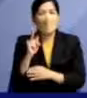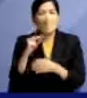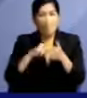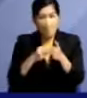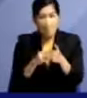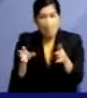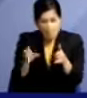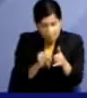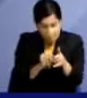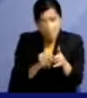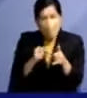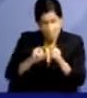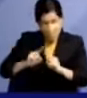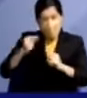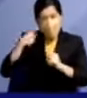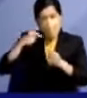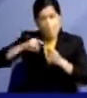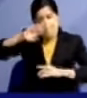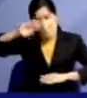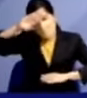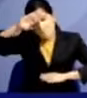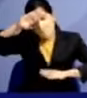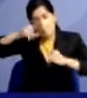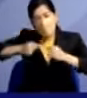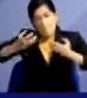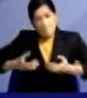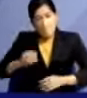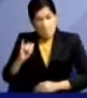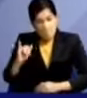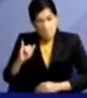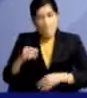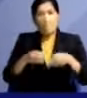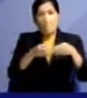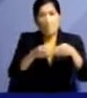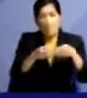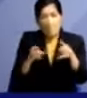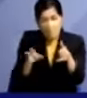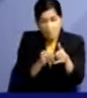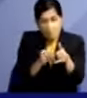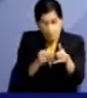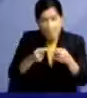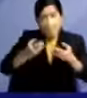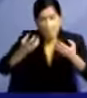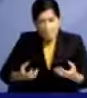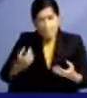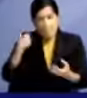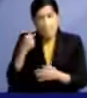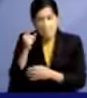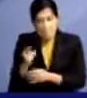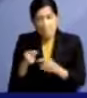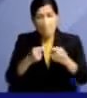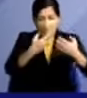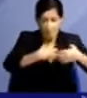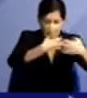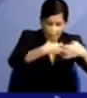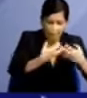ติดเชื้อแต่ว่าไม่แสดงอาการนะฮะแล้วก็กลุ่มที่แสดงอาการแบบรุนแรงเนี่ยก็อาจจะต้องใช้อุปกรณ์เครื่องไม้เครื่องมือทาง